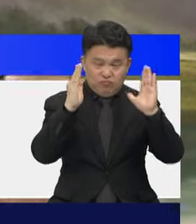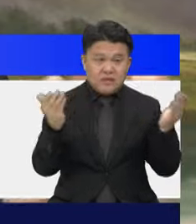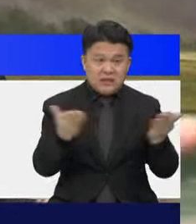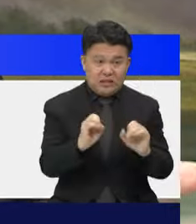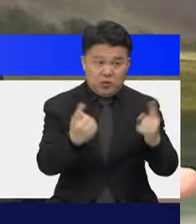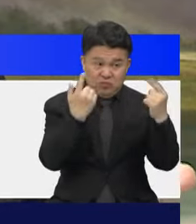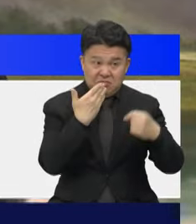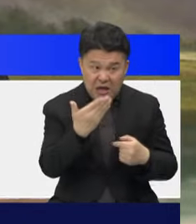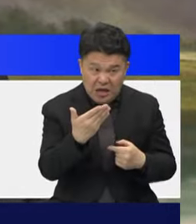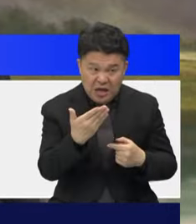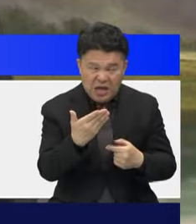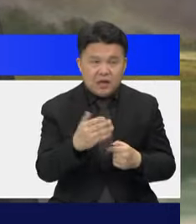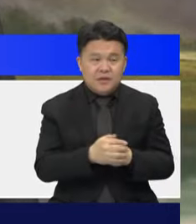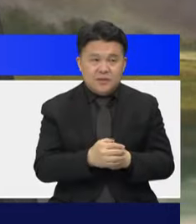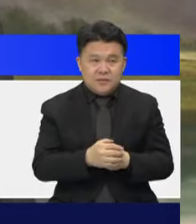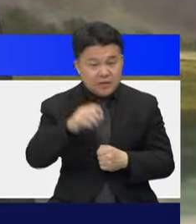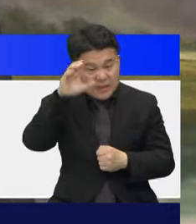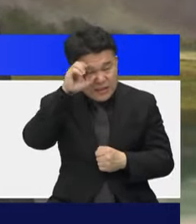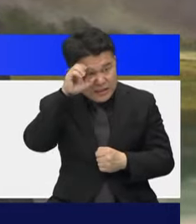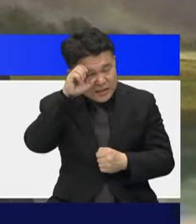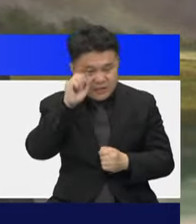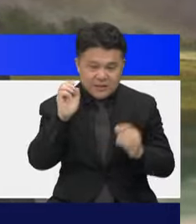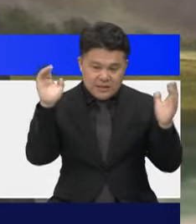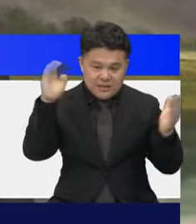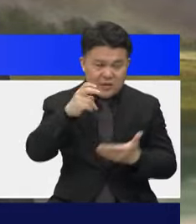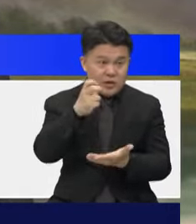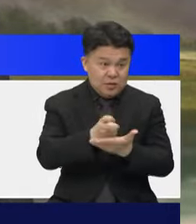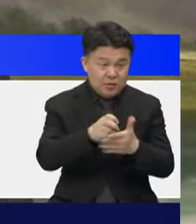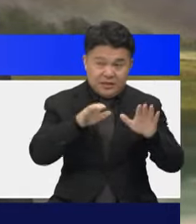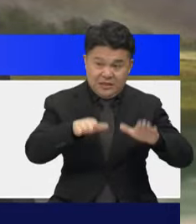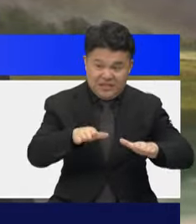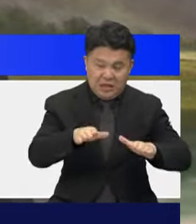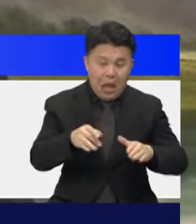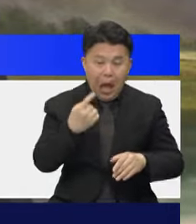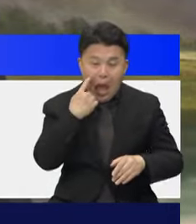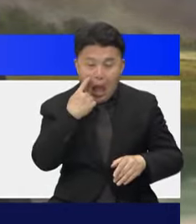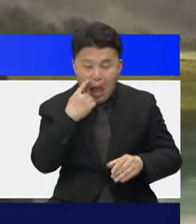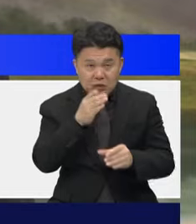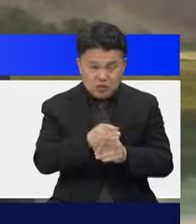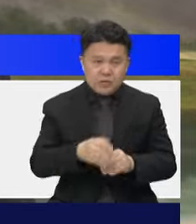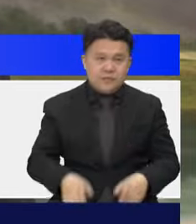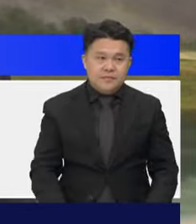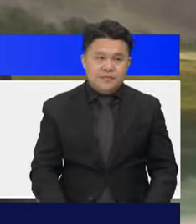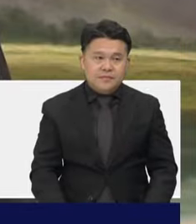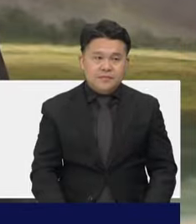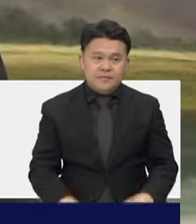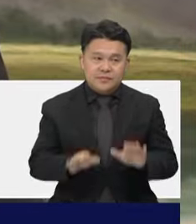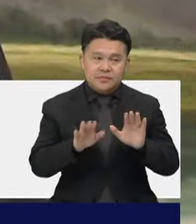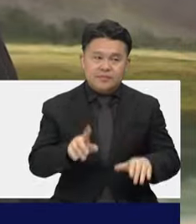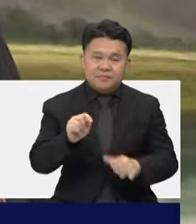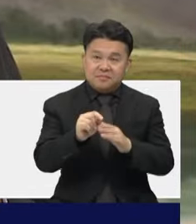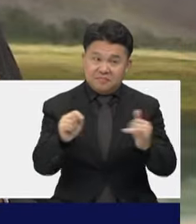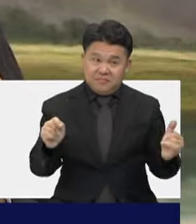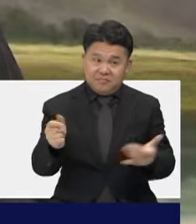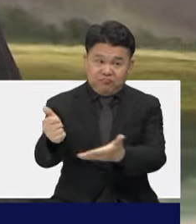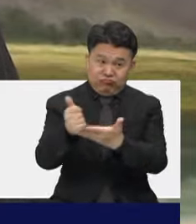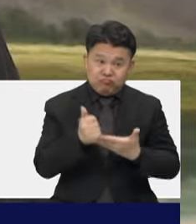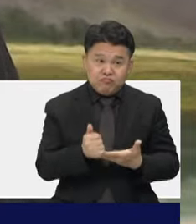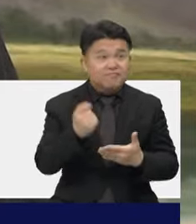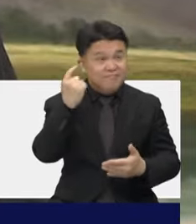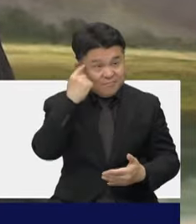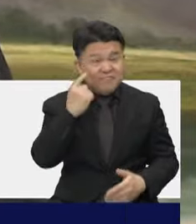하면서 일을 할 수 있는 아르바이트 유학생 제도를 우리가 지금 실험하고 있는데 올해 안에 1만 명의 유학생을